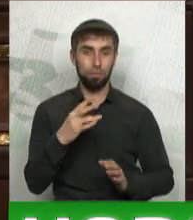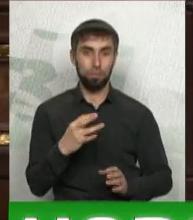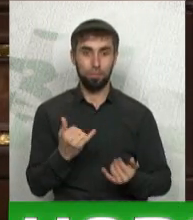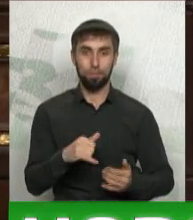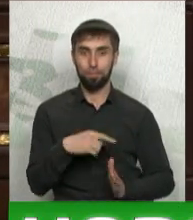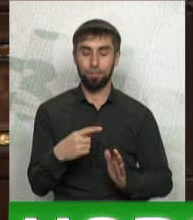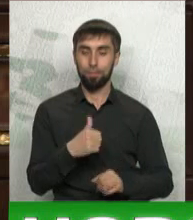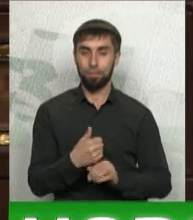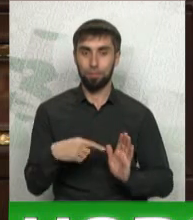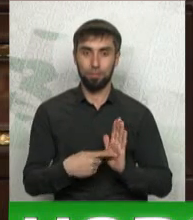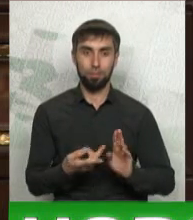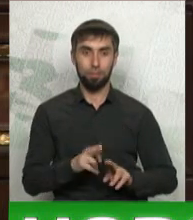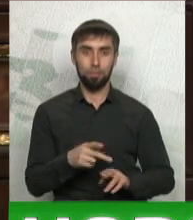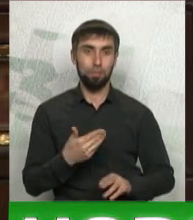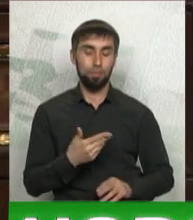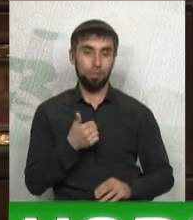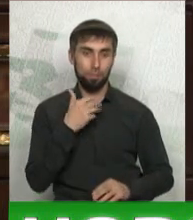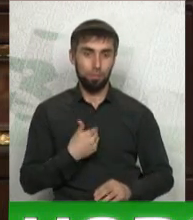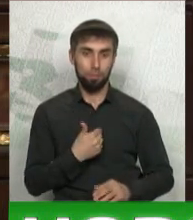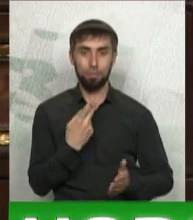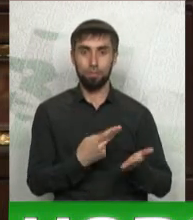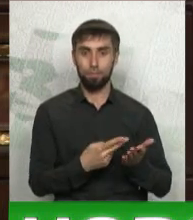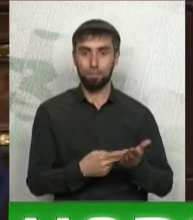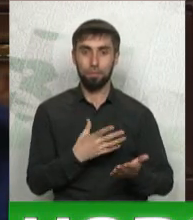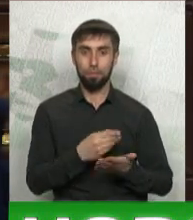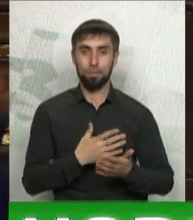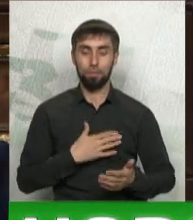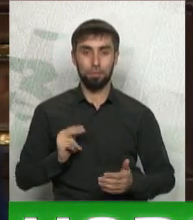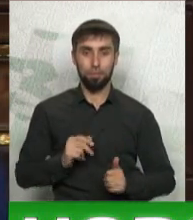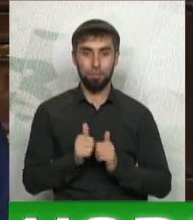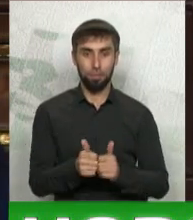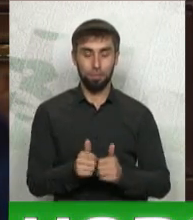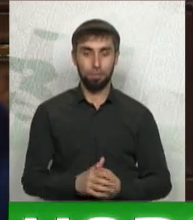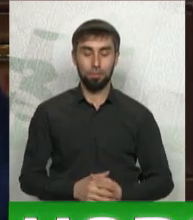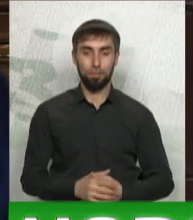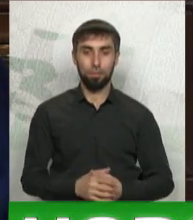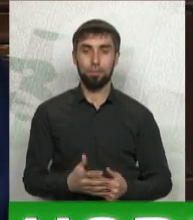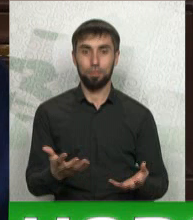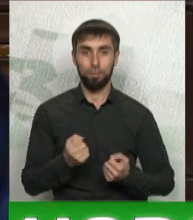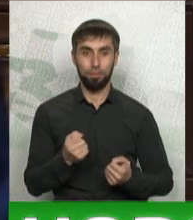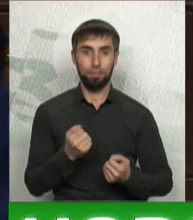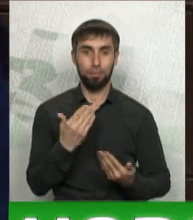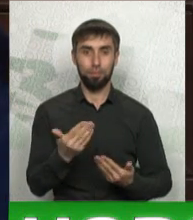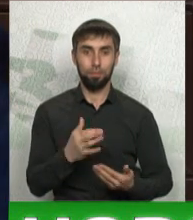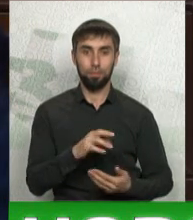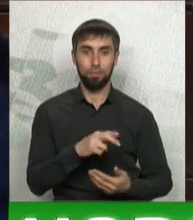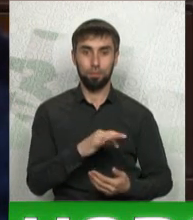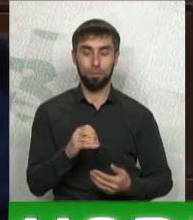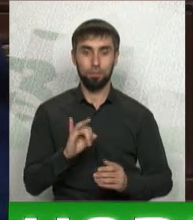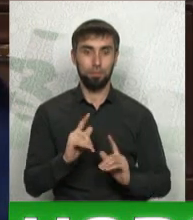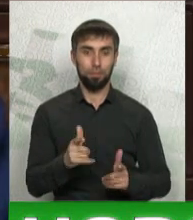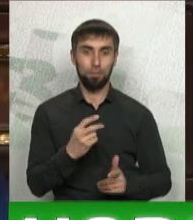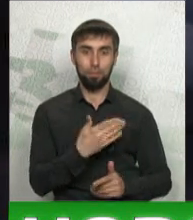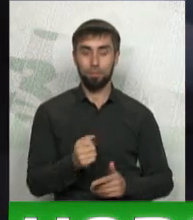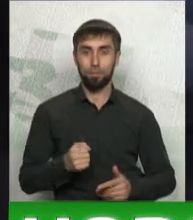главные вопросы основной это мы хотели представить нашего коллегу получить ваше одобрение согласие на